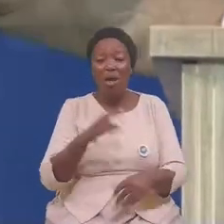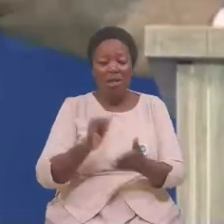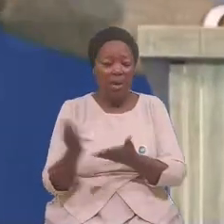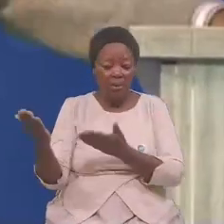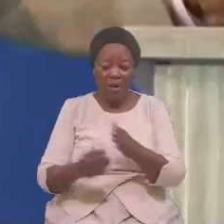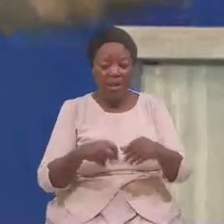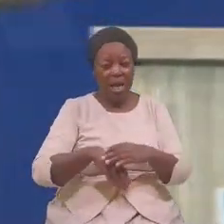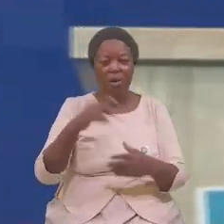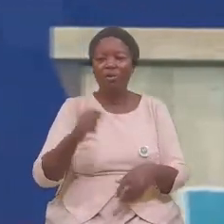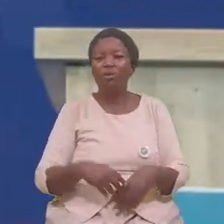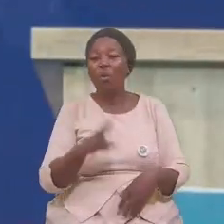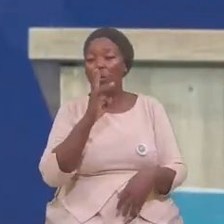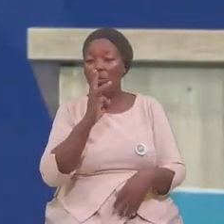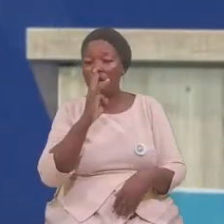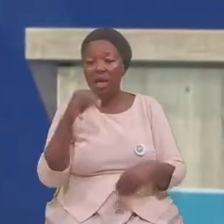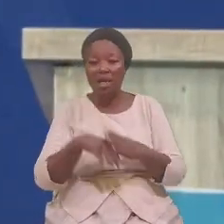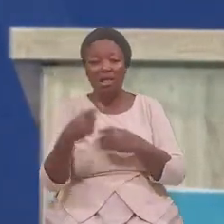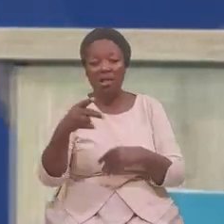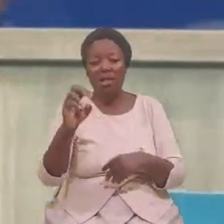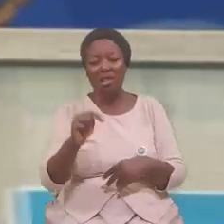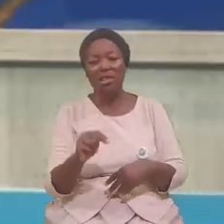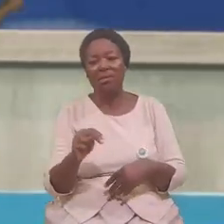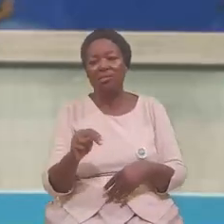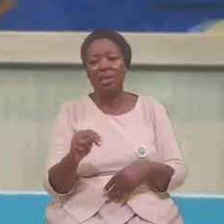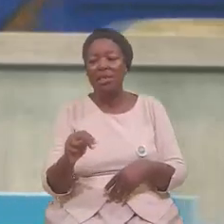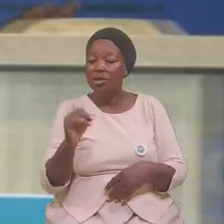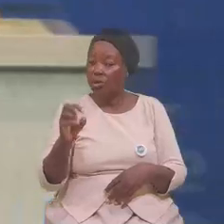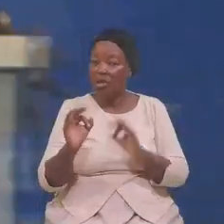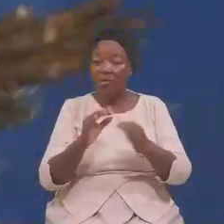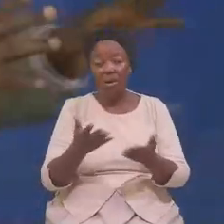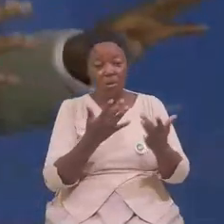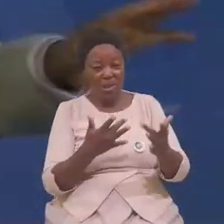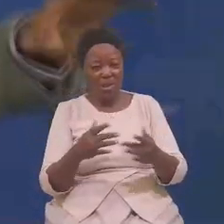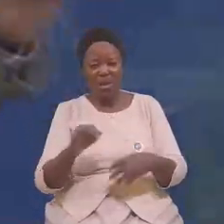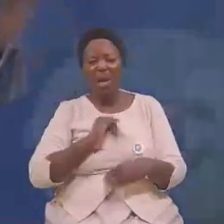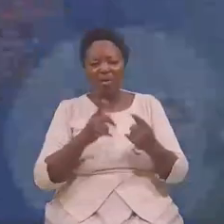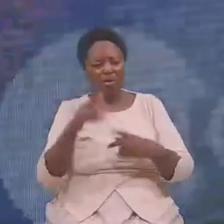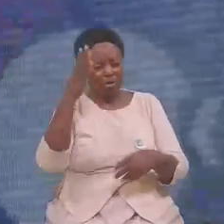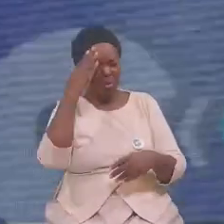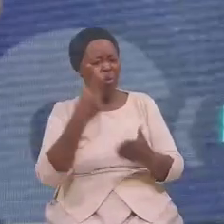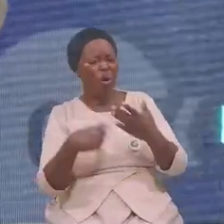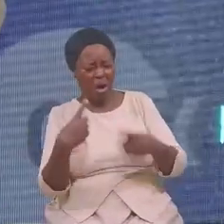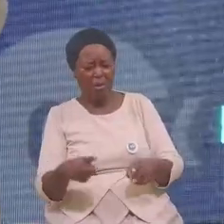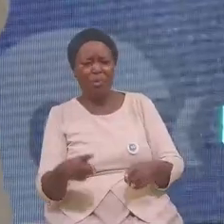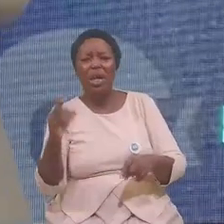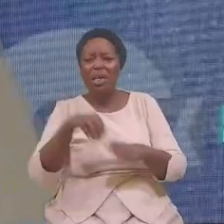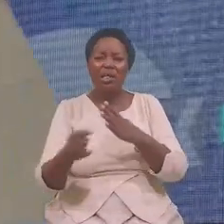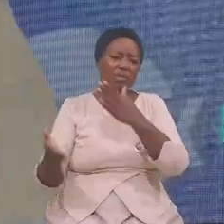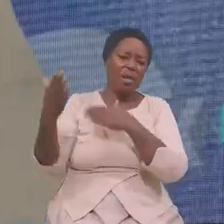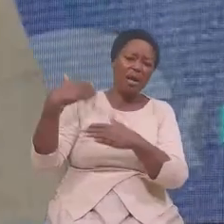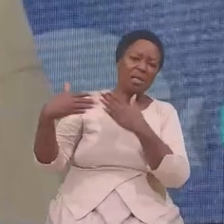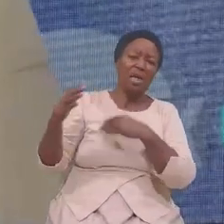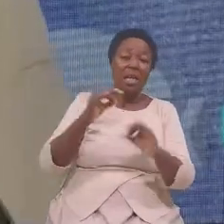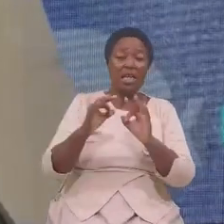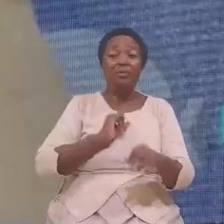l'eau pure en Genèse. Alors si tu attends, oh je veux savoir ce qui est arrivé par le passé, si je peux